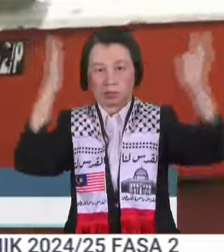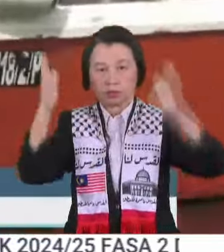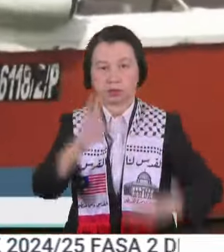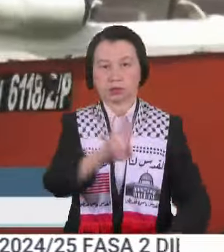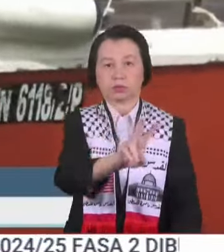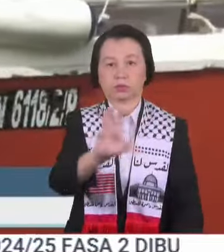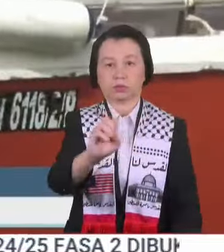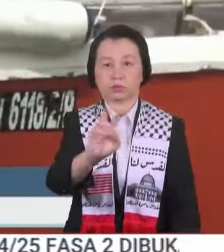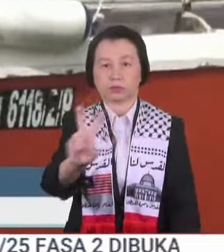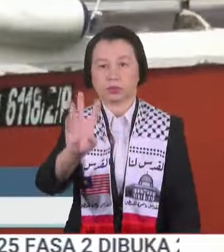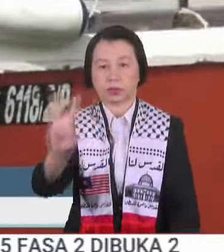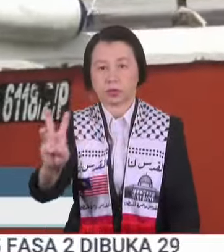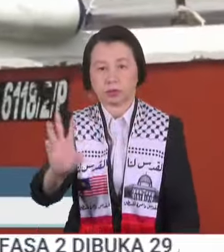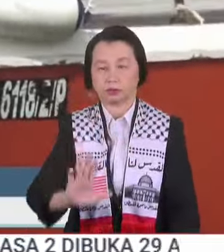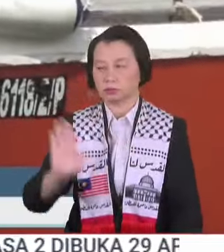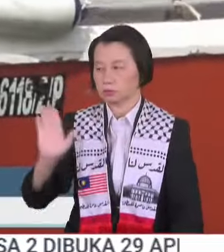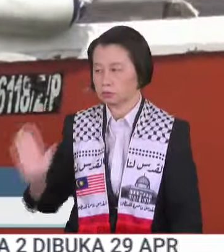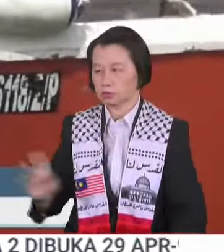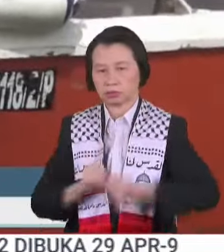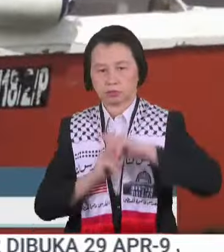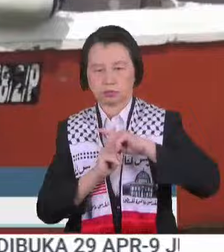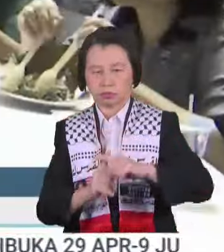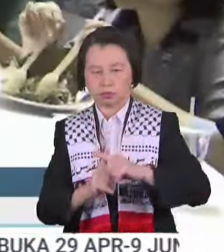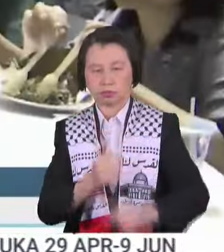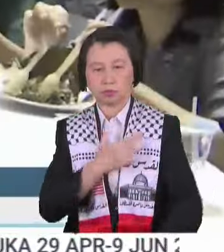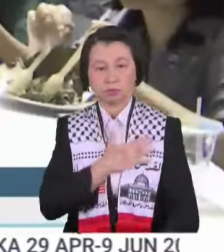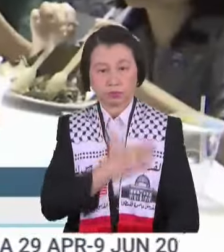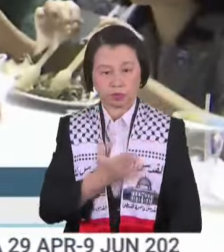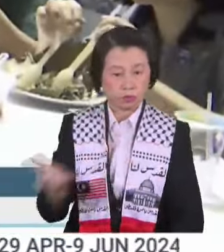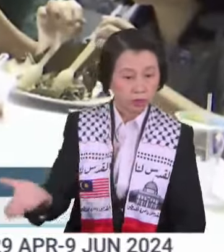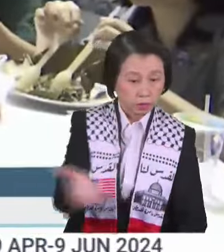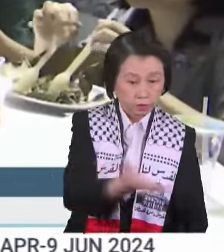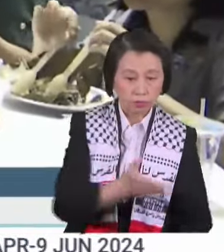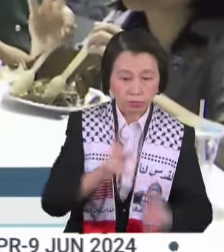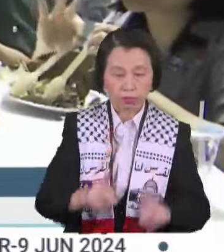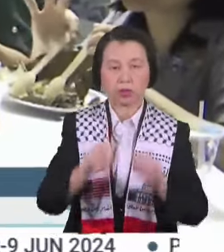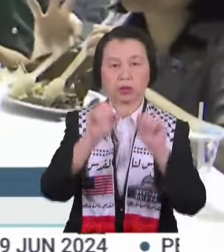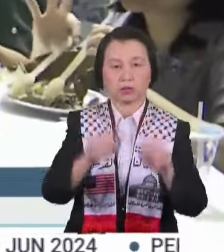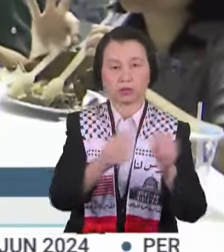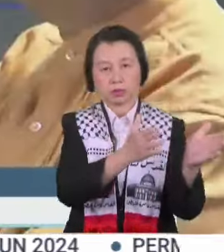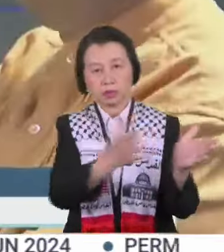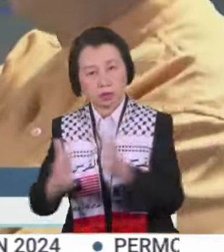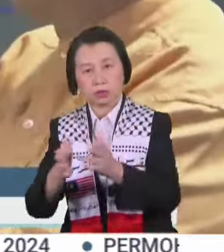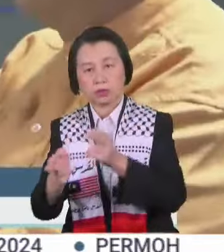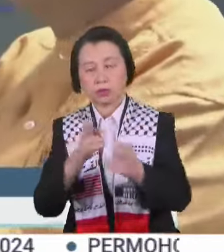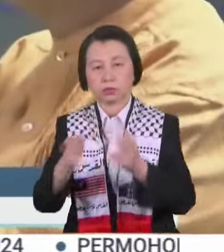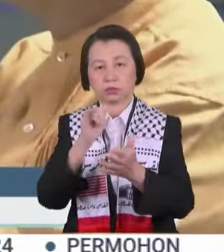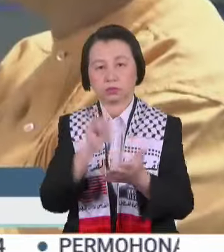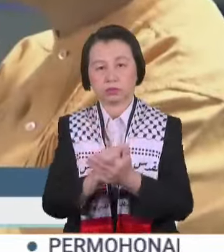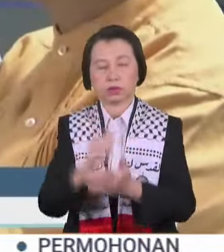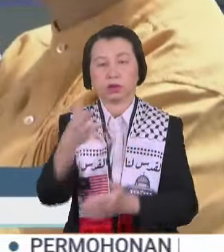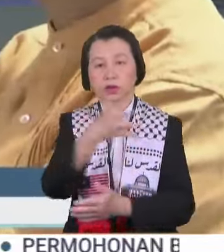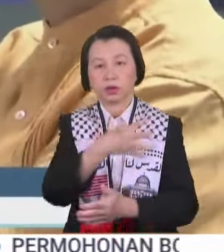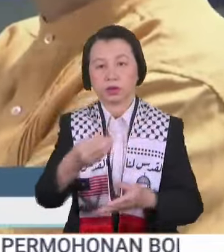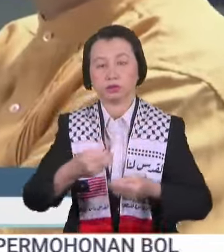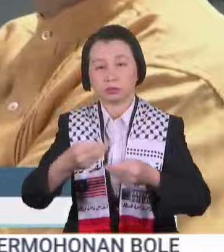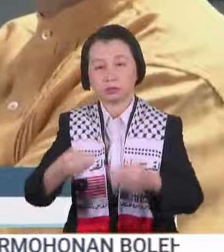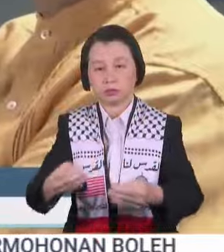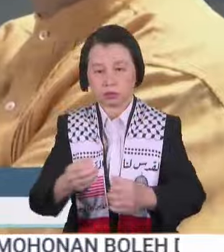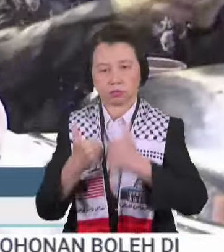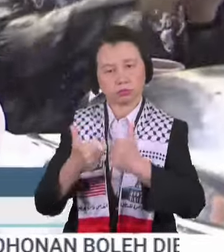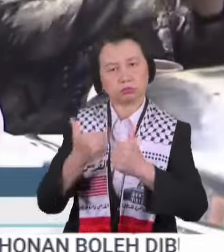2026. Beliau optimis kesungguhan dan komitmen semua pihak dapat merealisasikan usaha tersebut sekaligus memberi